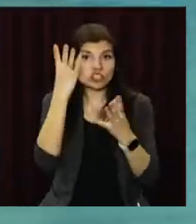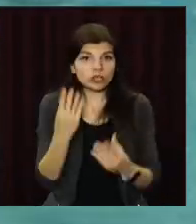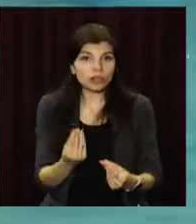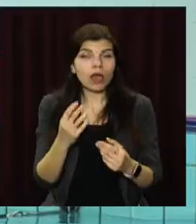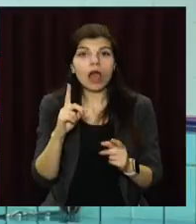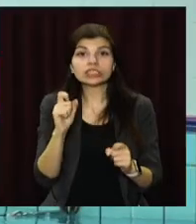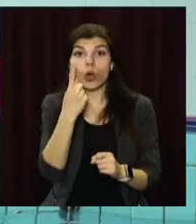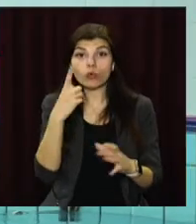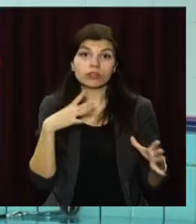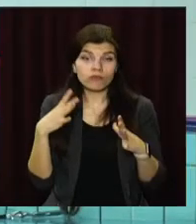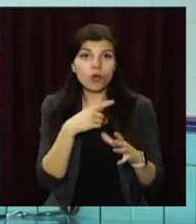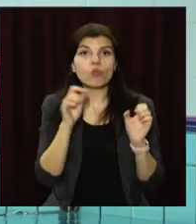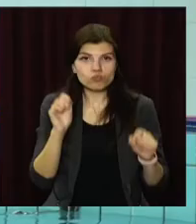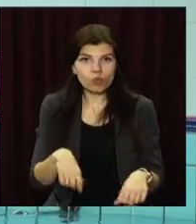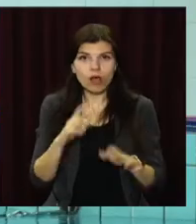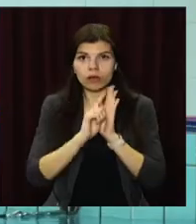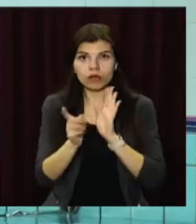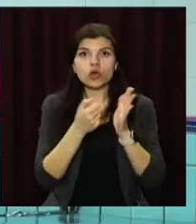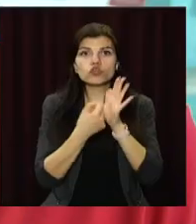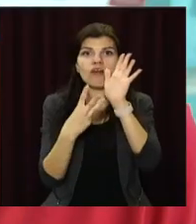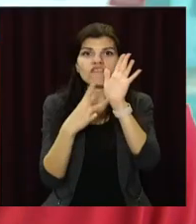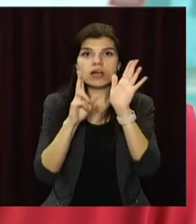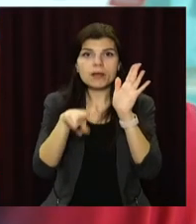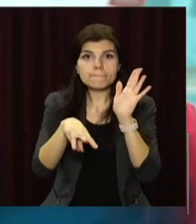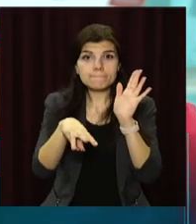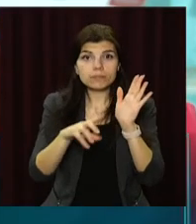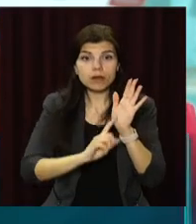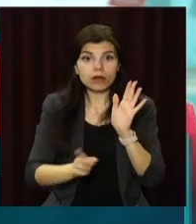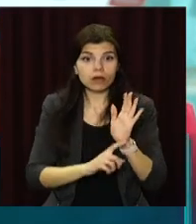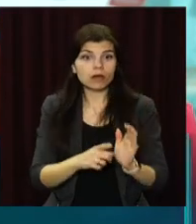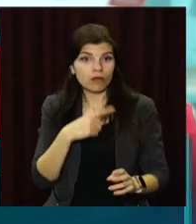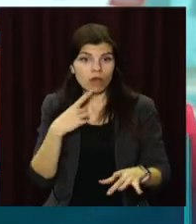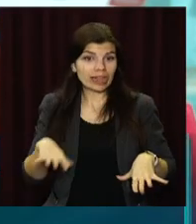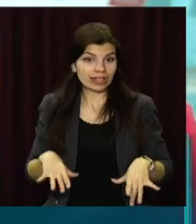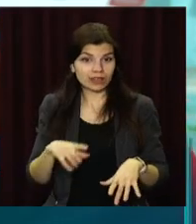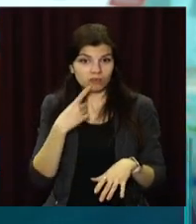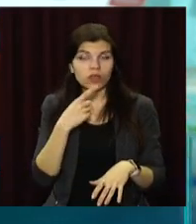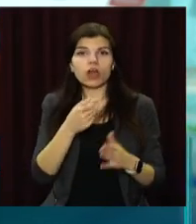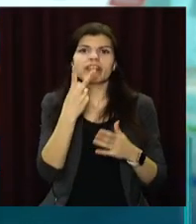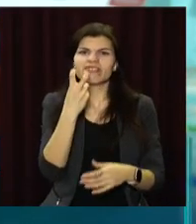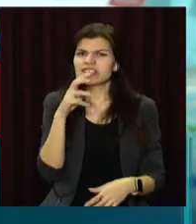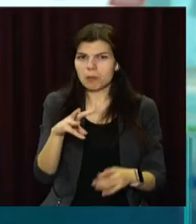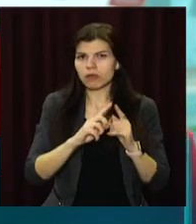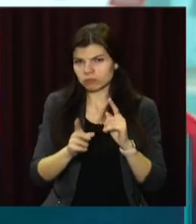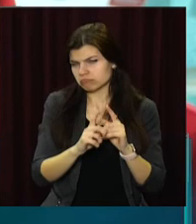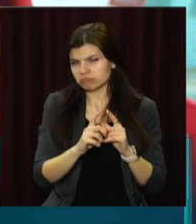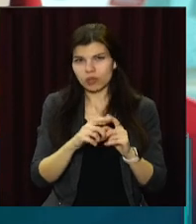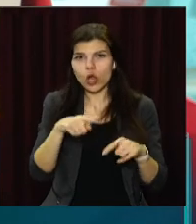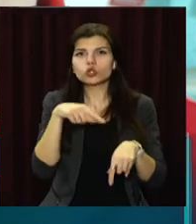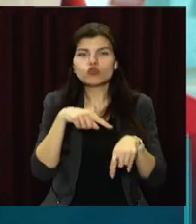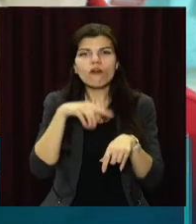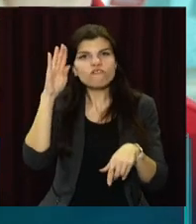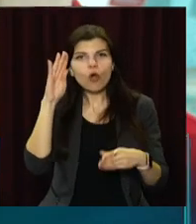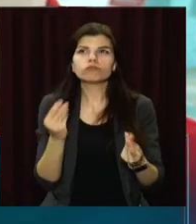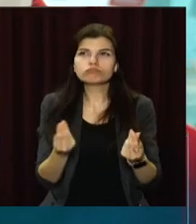одне тренування може подолати до 8 кілометрів. Більше віжу в одній дистанції 200 метрів, тому що в неї хороше чувство води, вона